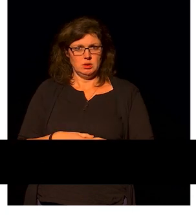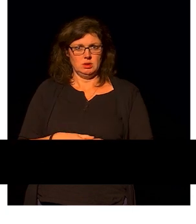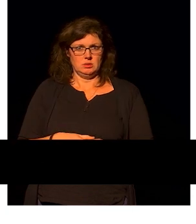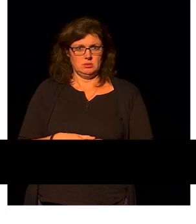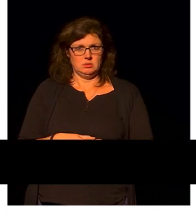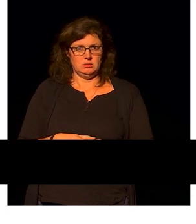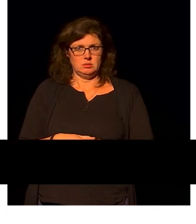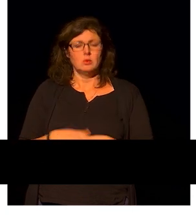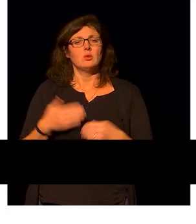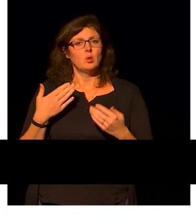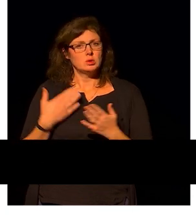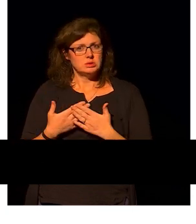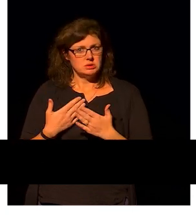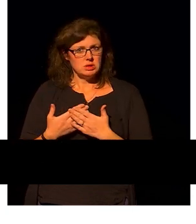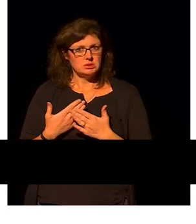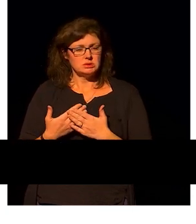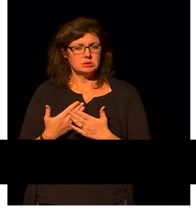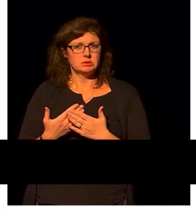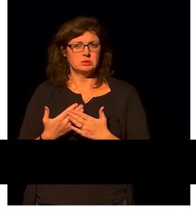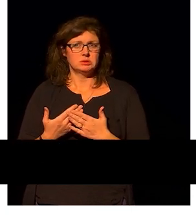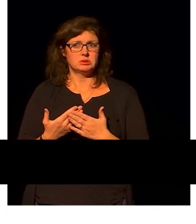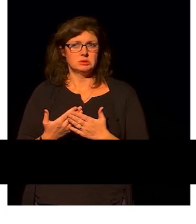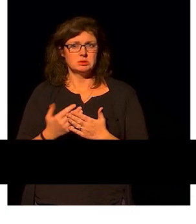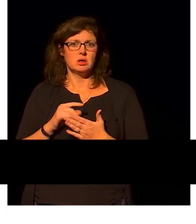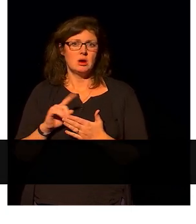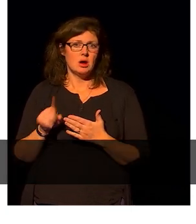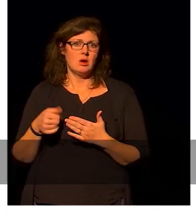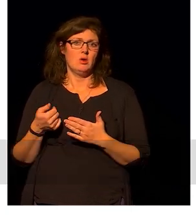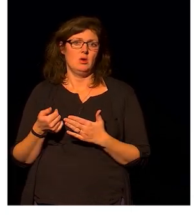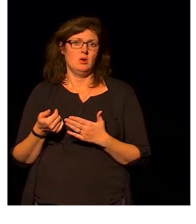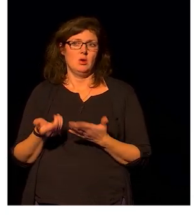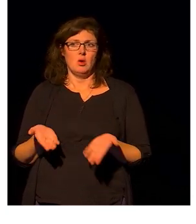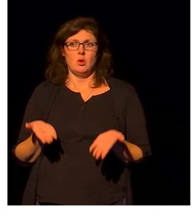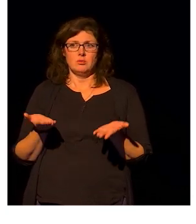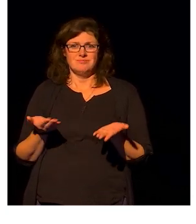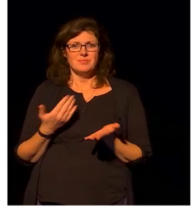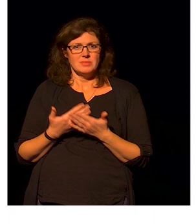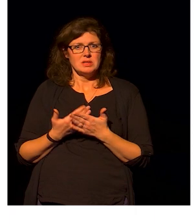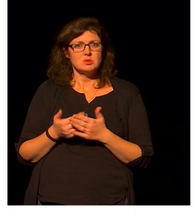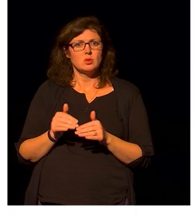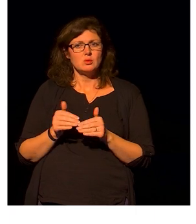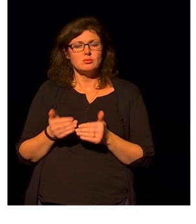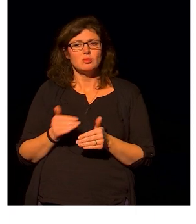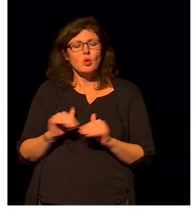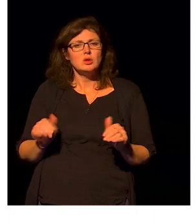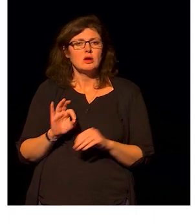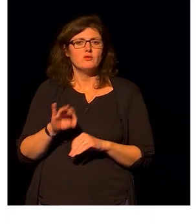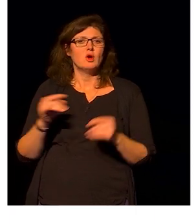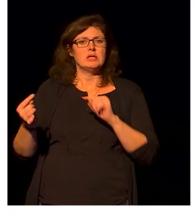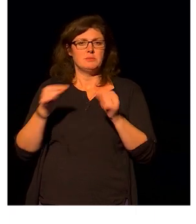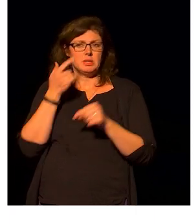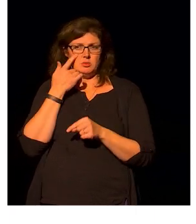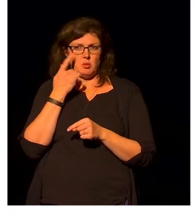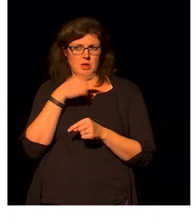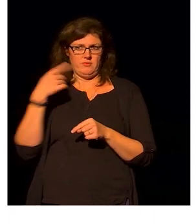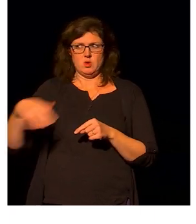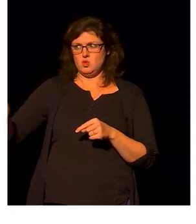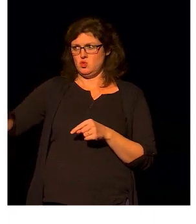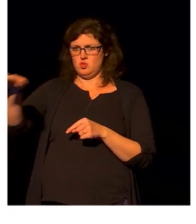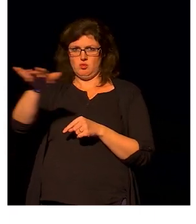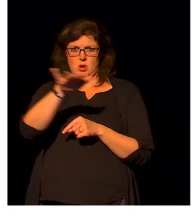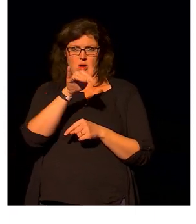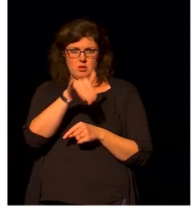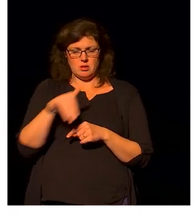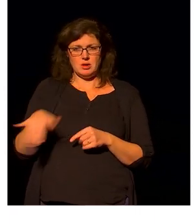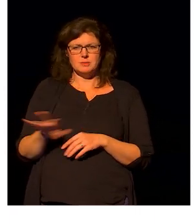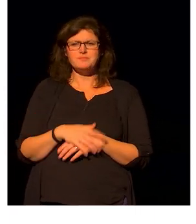das bringt ja auch die Debatten, die wir im Moment alle führen. Glaubst du, Thomas, dass wir dabei sind,